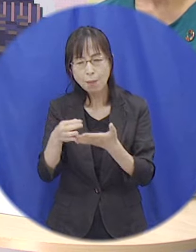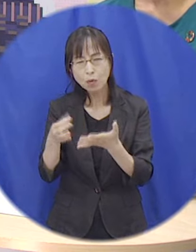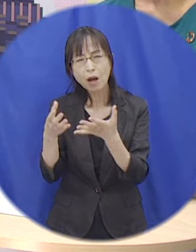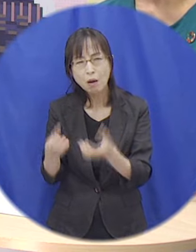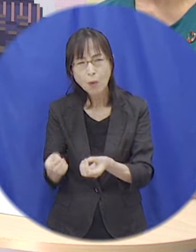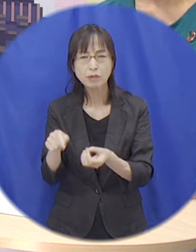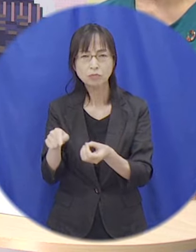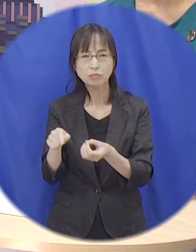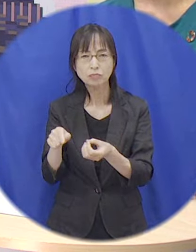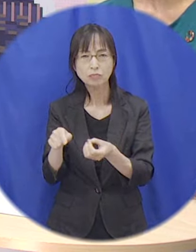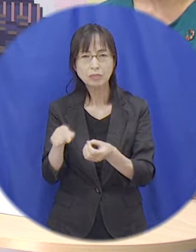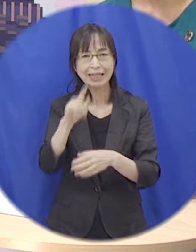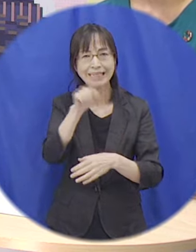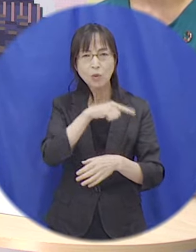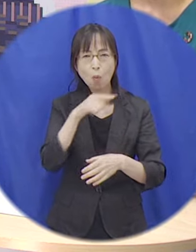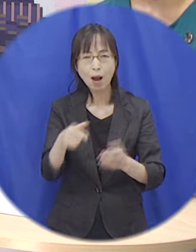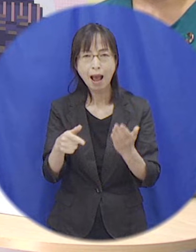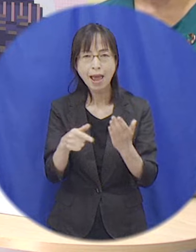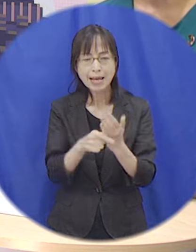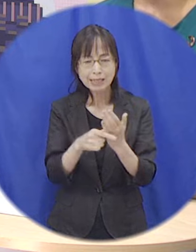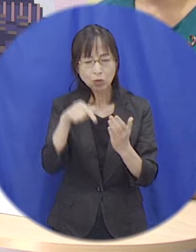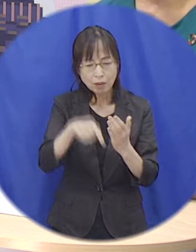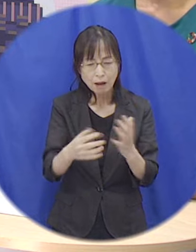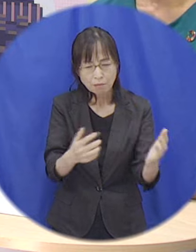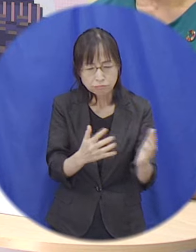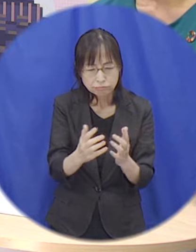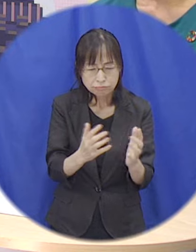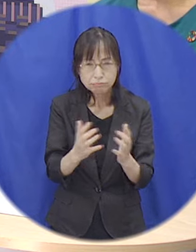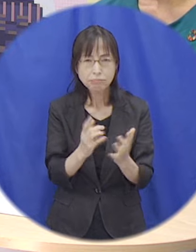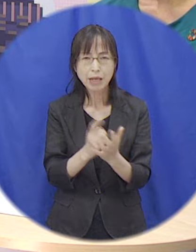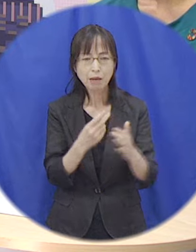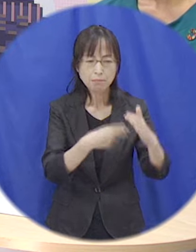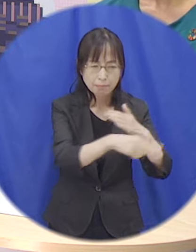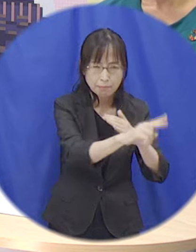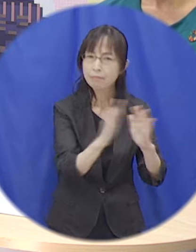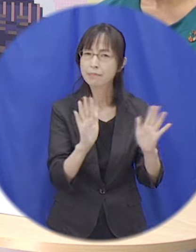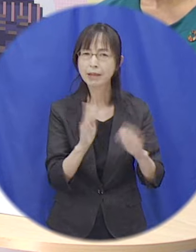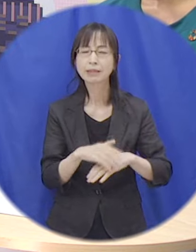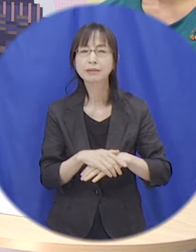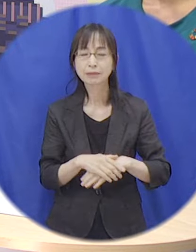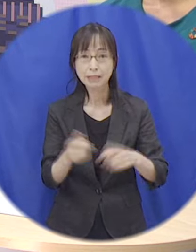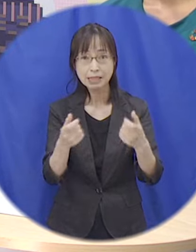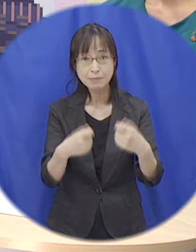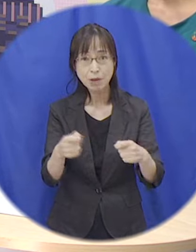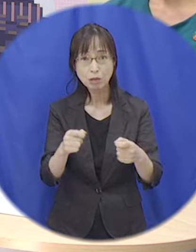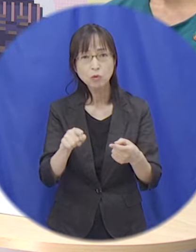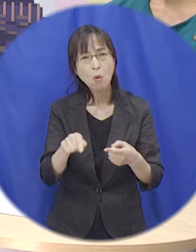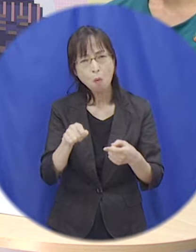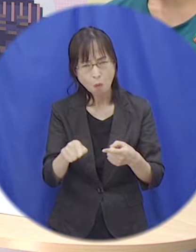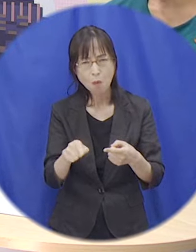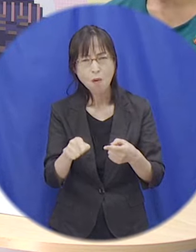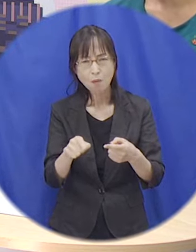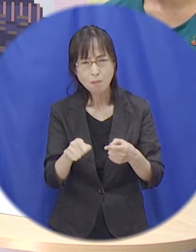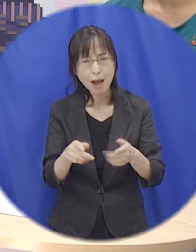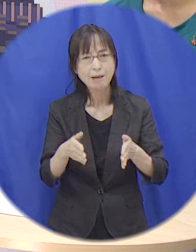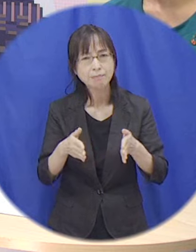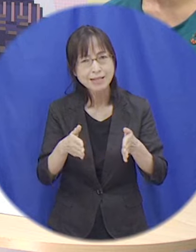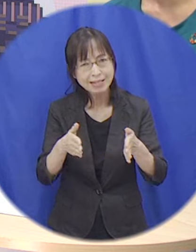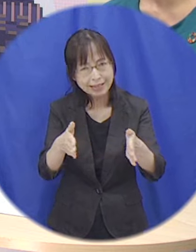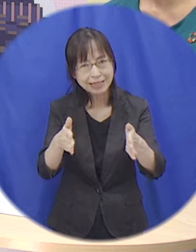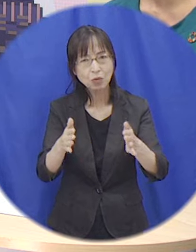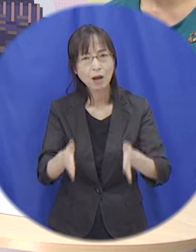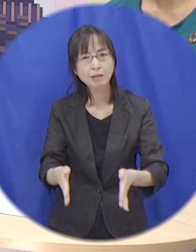どうしても人の流れが駅で止まってしまいます。そして池袋ならではといえるこのハード的な側面というのも